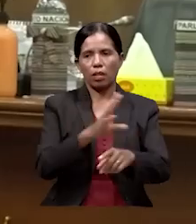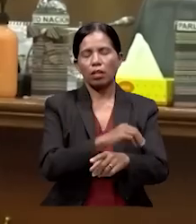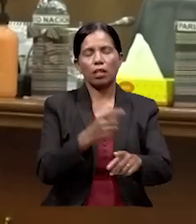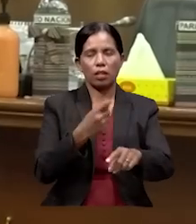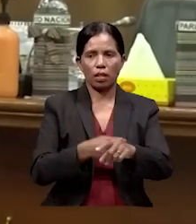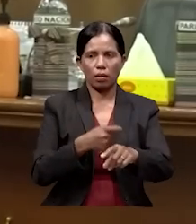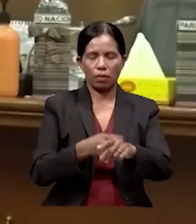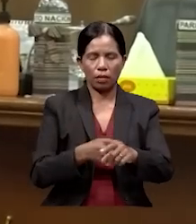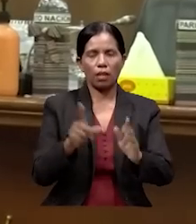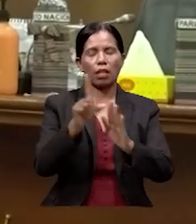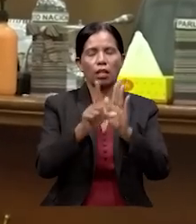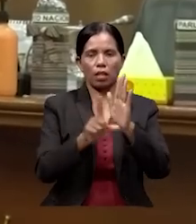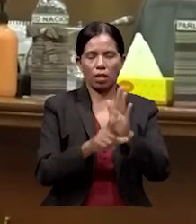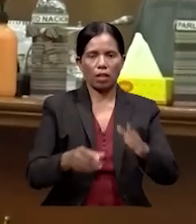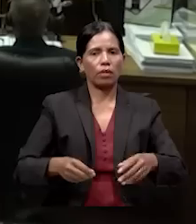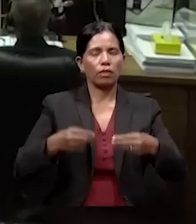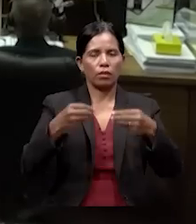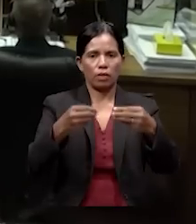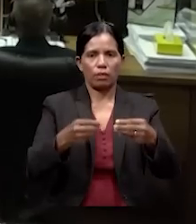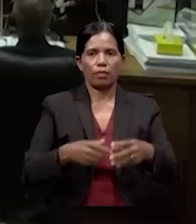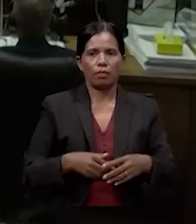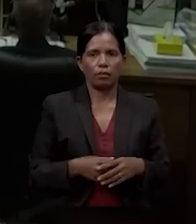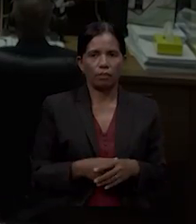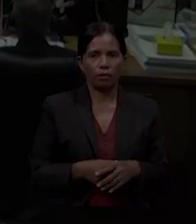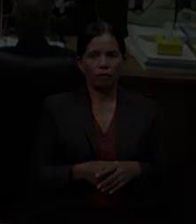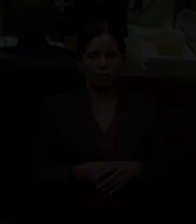liu tempo ne bemaklei permiti. Dulce da Costa, Zaime dos Santos, GMN.